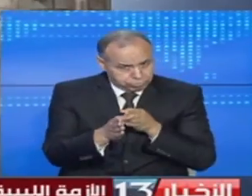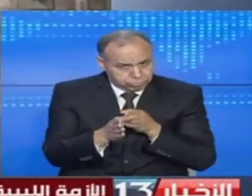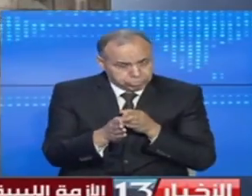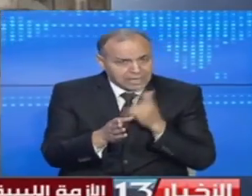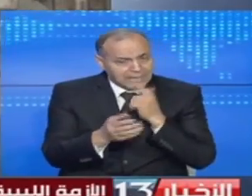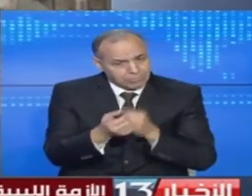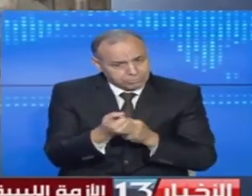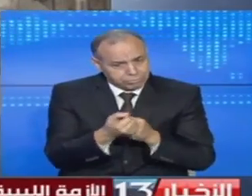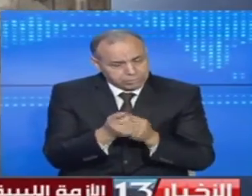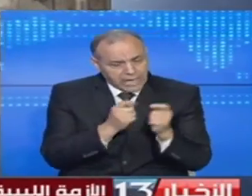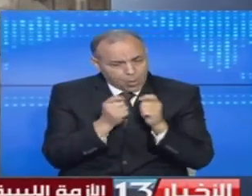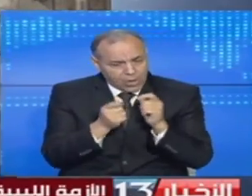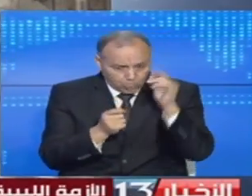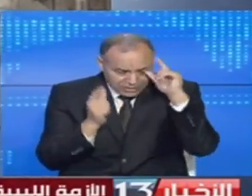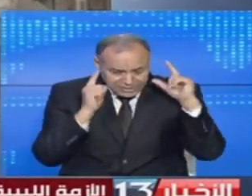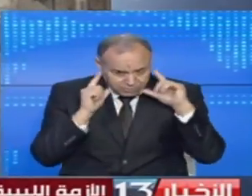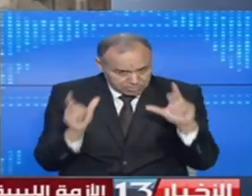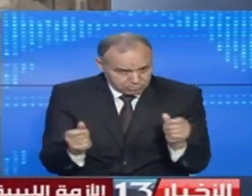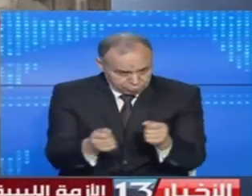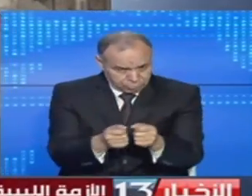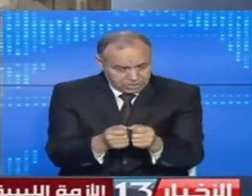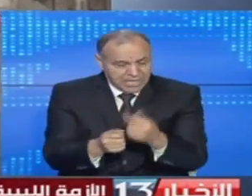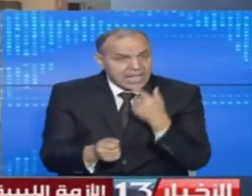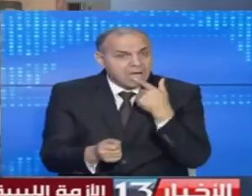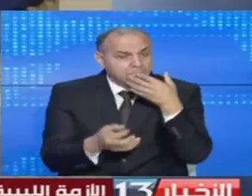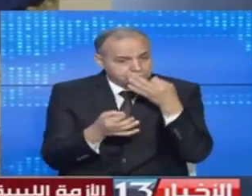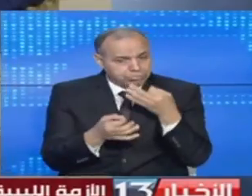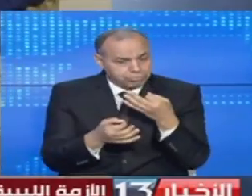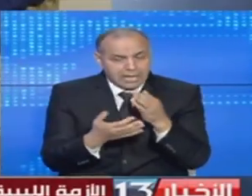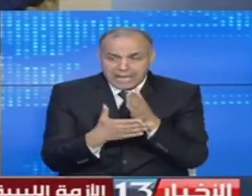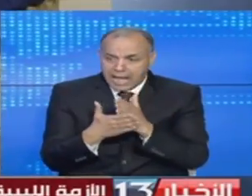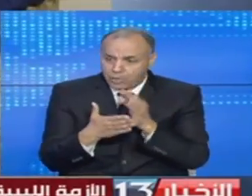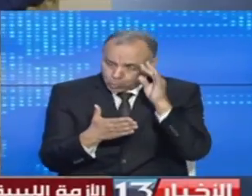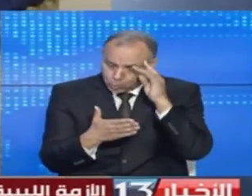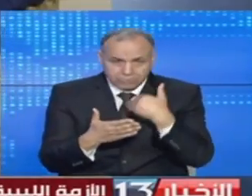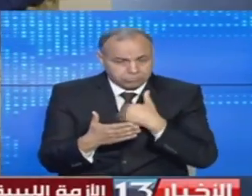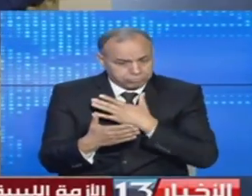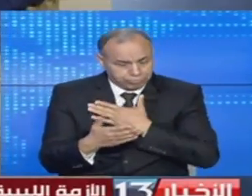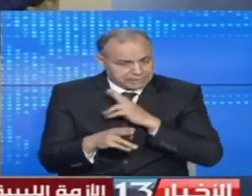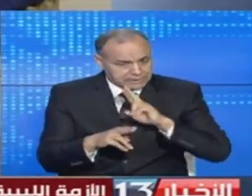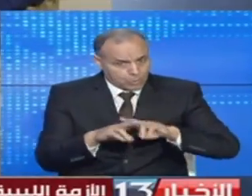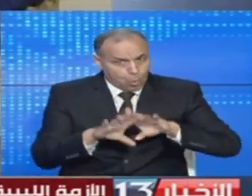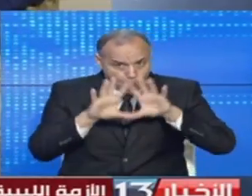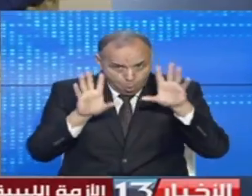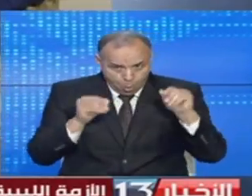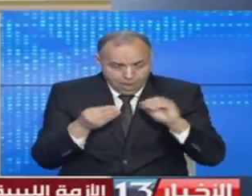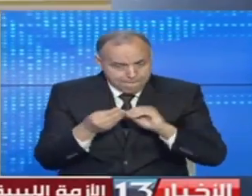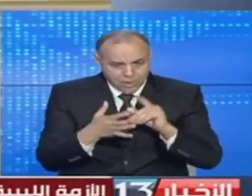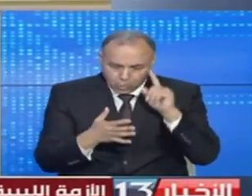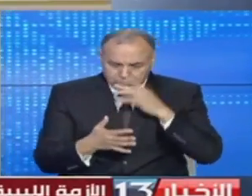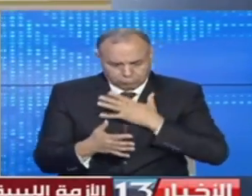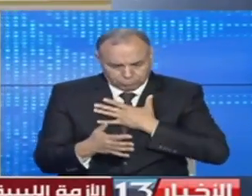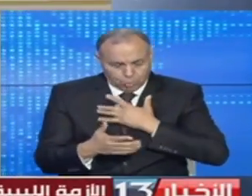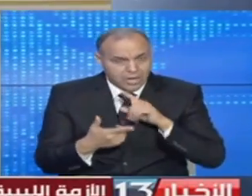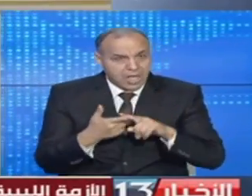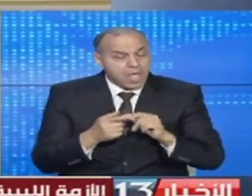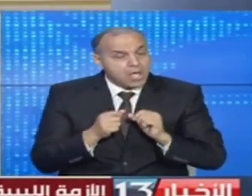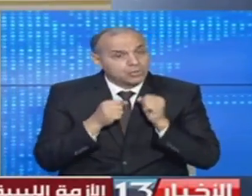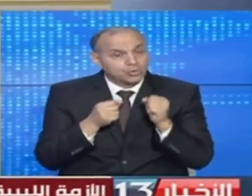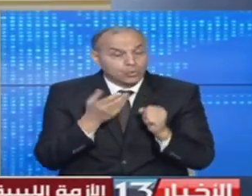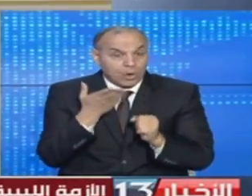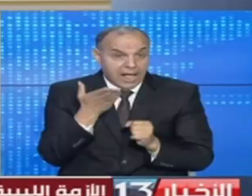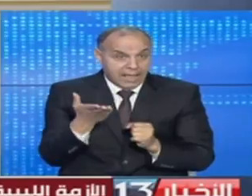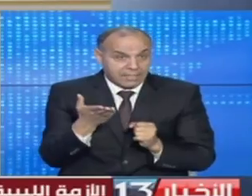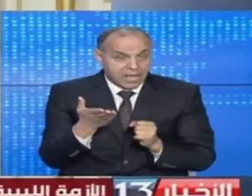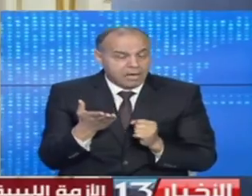باتجاه دعم الحوار الليبي الليبي معربه دائما عن استعدادها لقياده تسويه شامله للازمه تلك الجهود وب